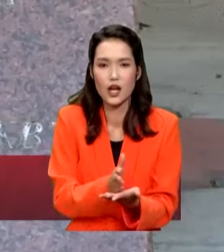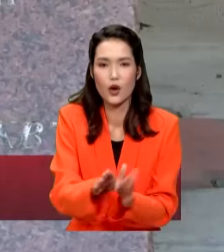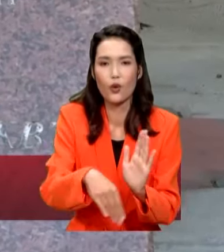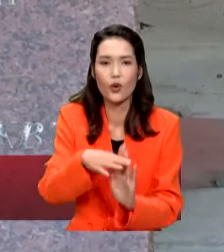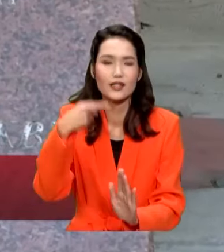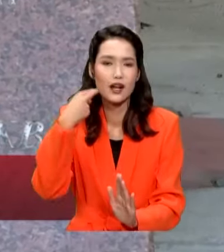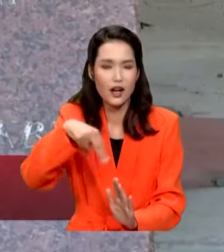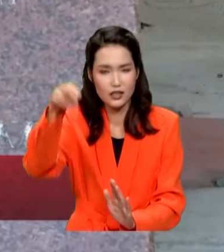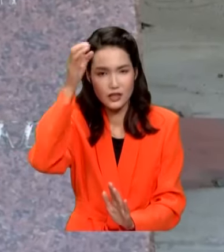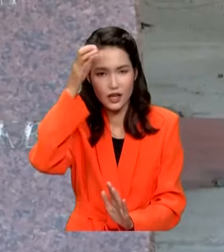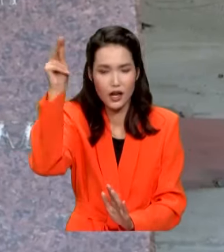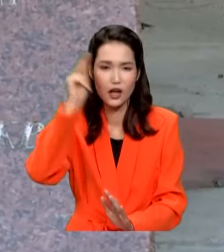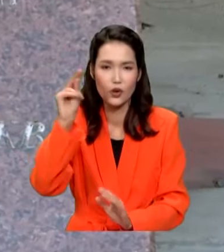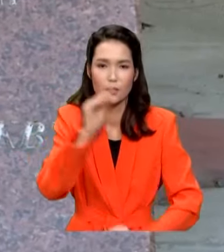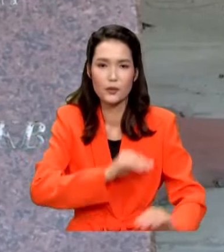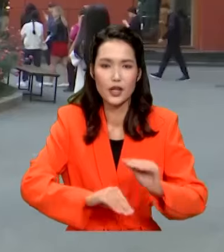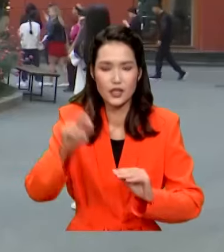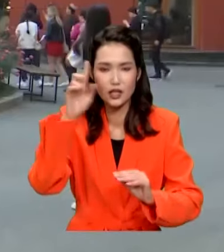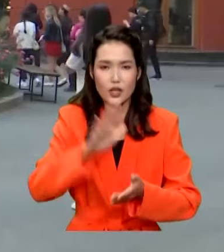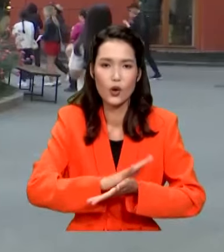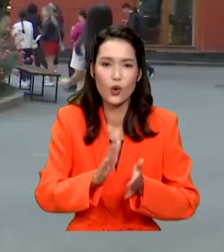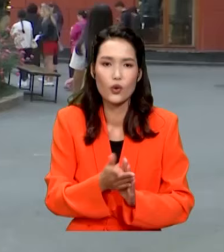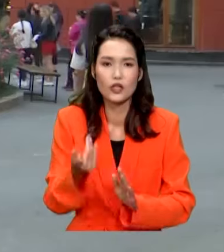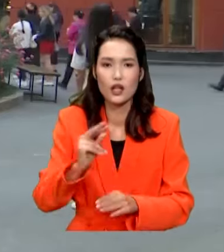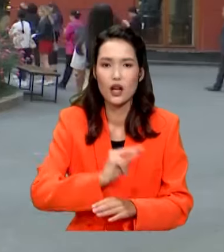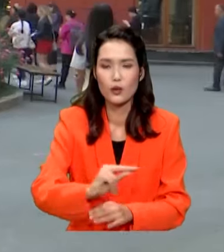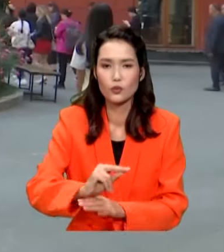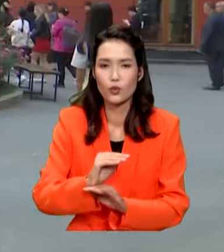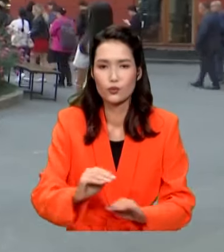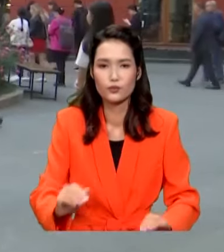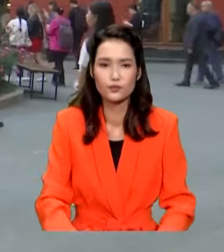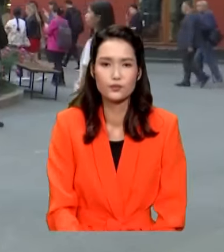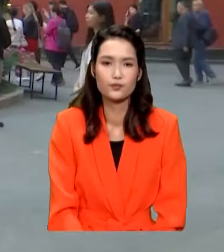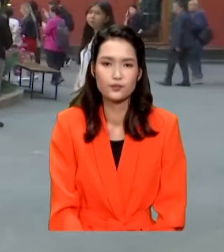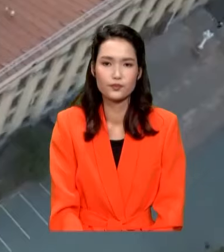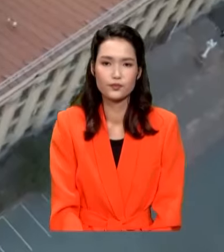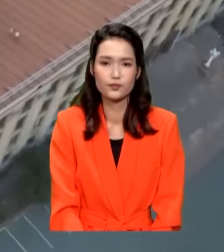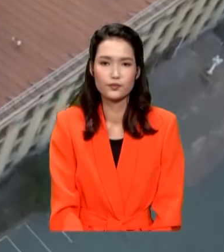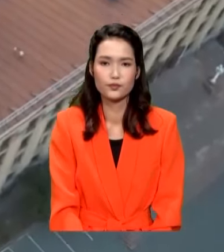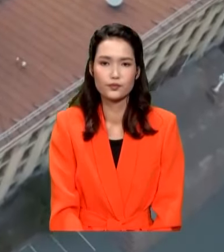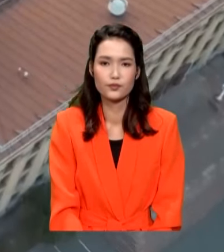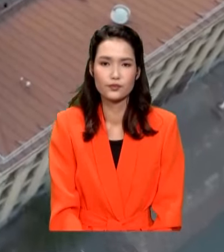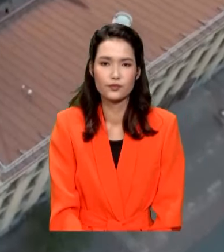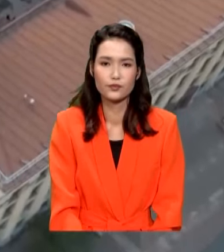качества образования и создание современных условий для обучения. Амина Абдрахманова, Рашид Джексембай, Атамекен Бизнес.